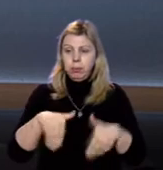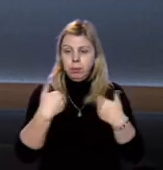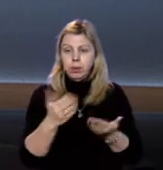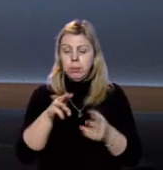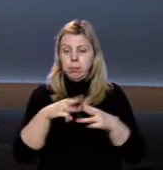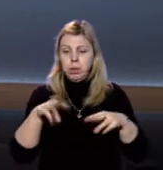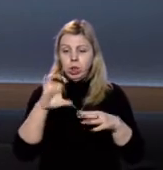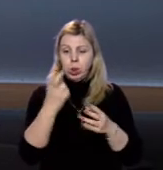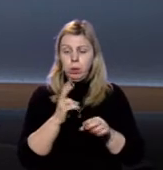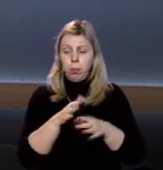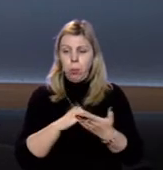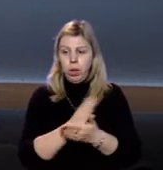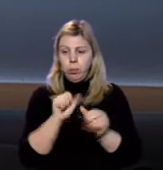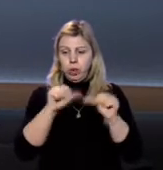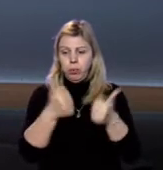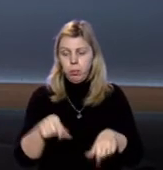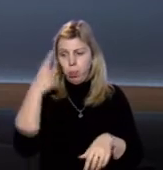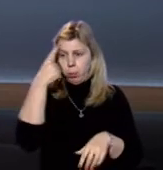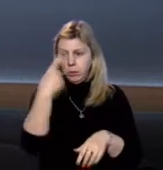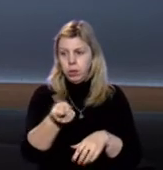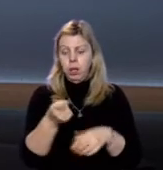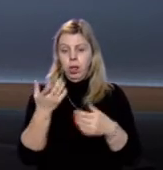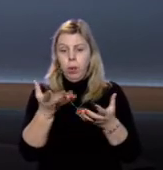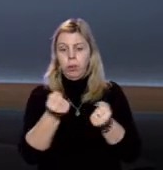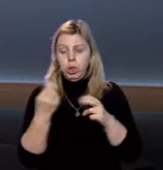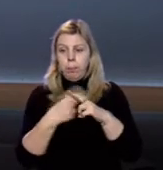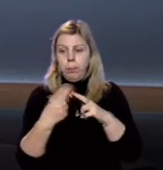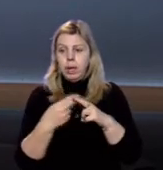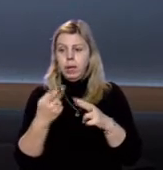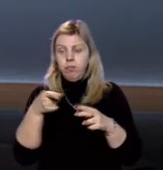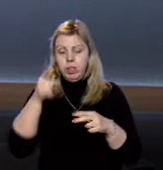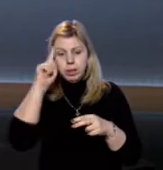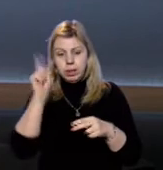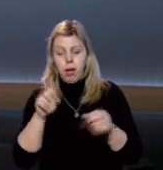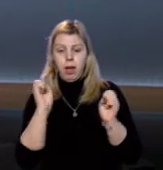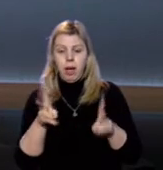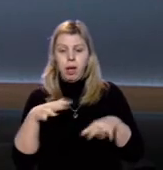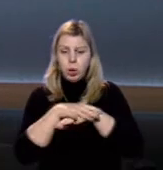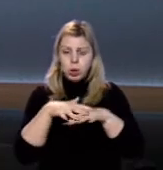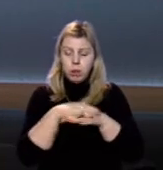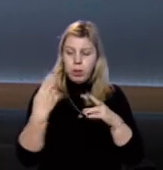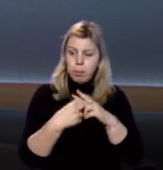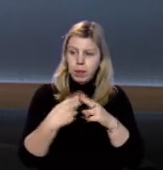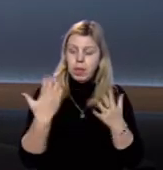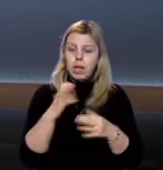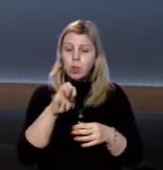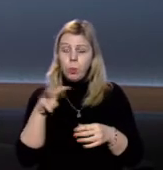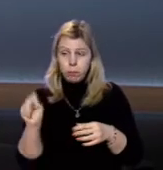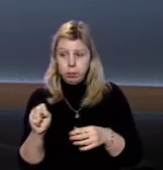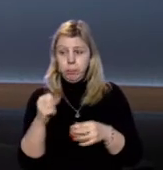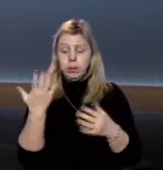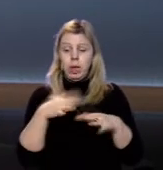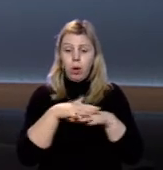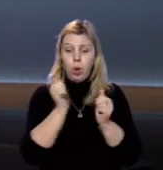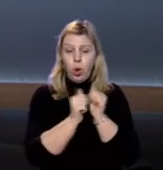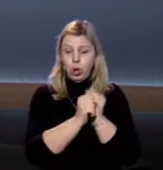Мінсоцполітики для того, щоб можна було формувати певні повідомлення, одержуючи пільги, для того, щоб він знав, як розрахована пільга і яка сума пільги